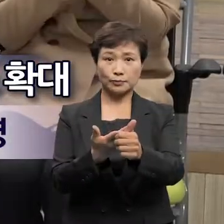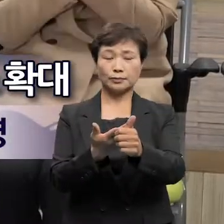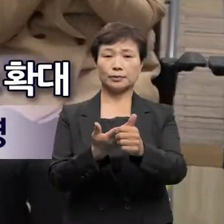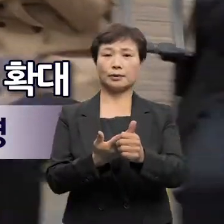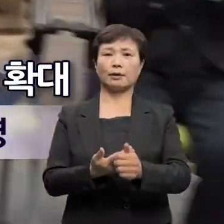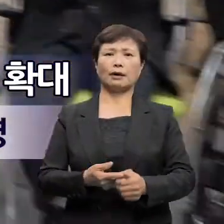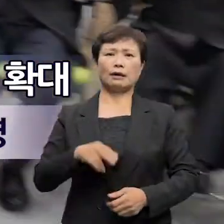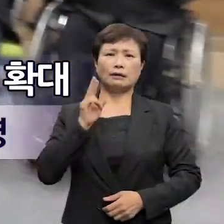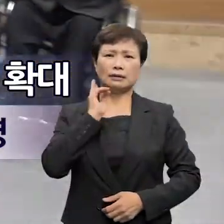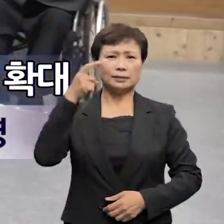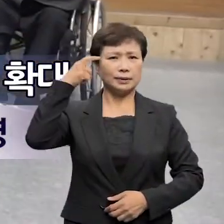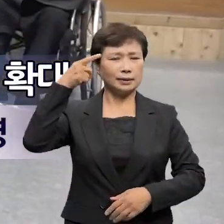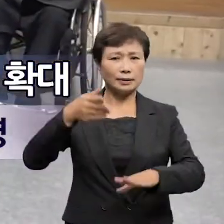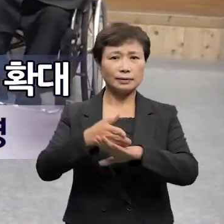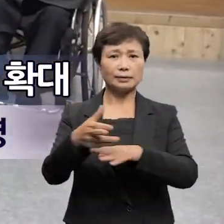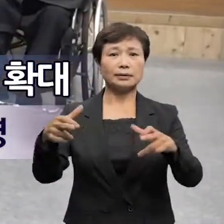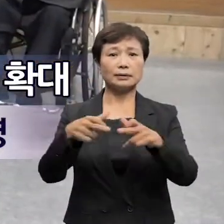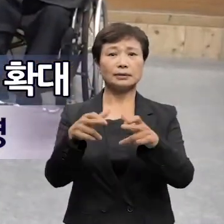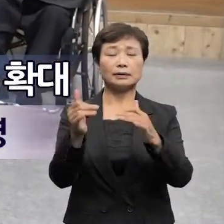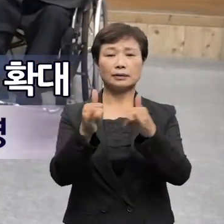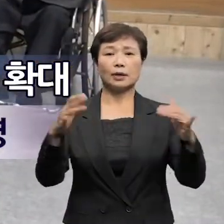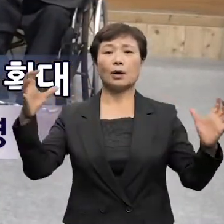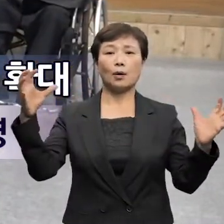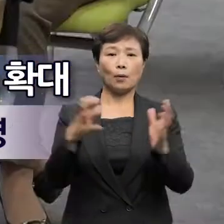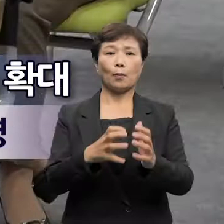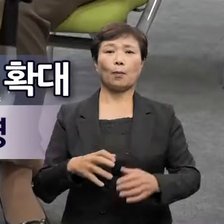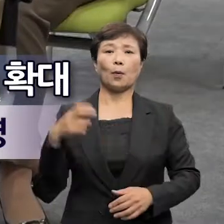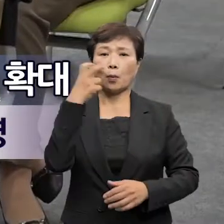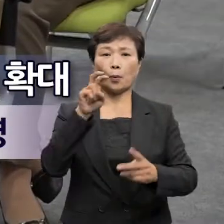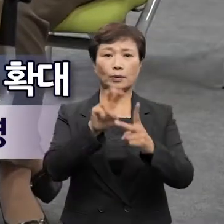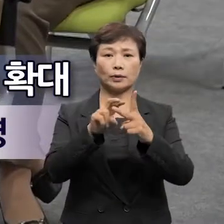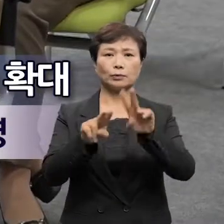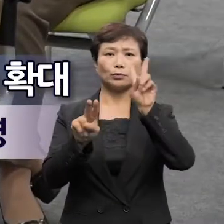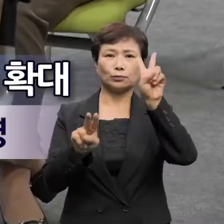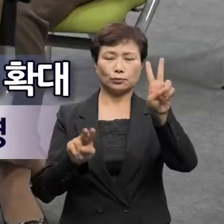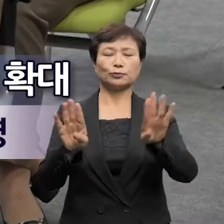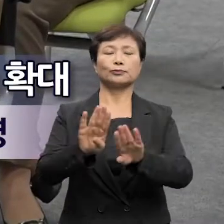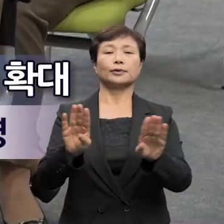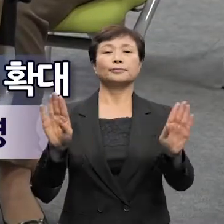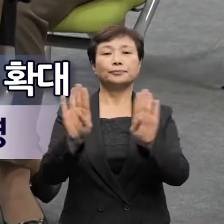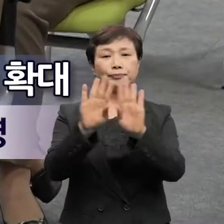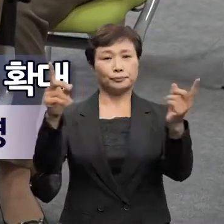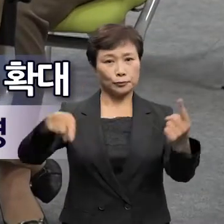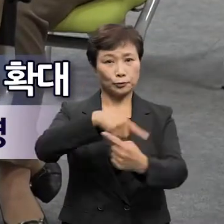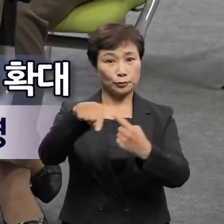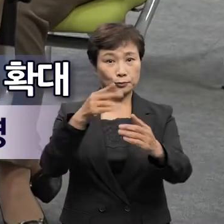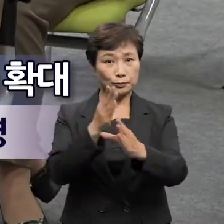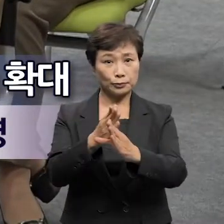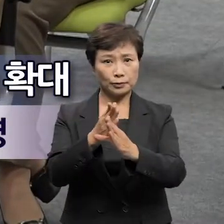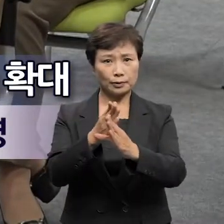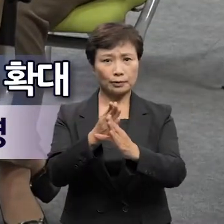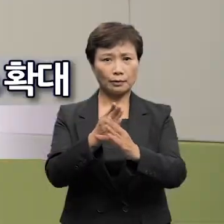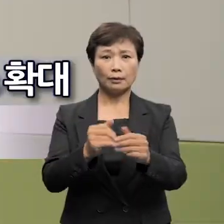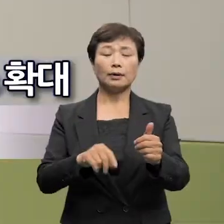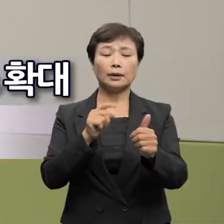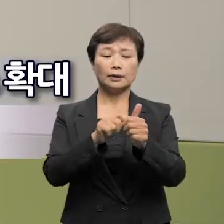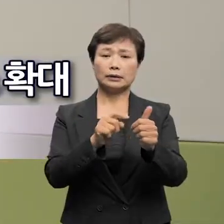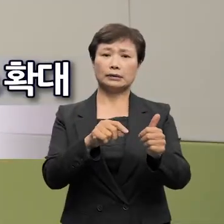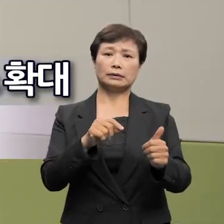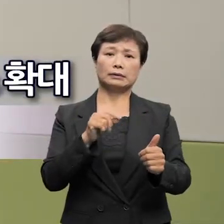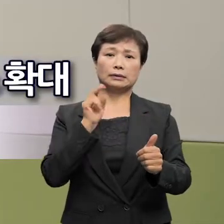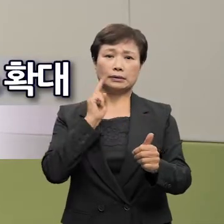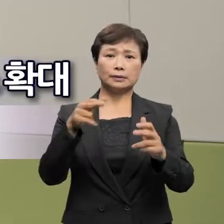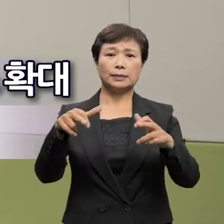서비스를 제공하는 최중증 발달 장애인 융합 돌봄센터 두 곳을 계속 운영해 왔습니다.